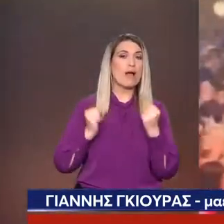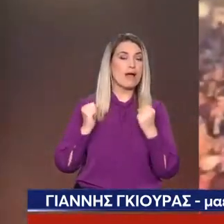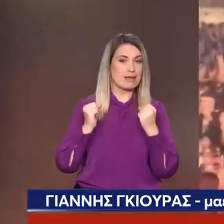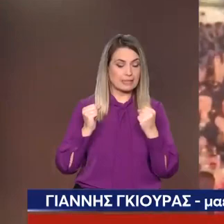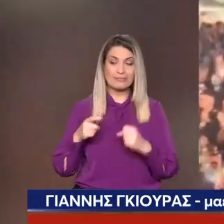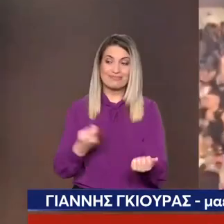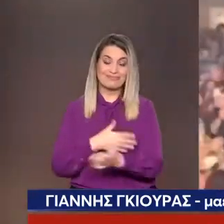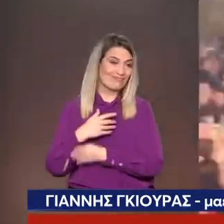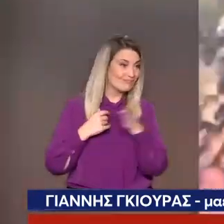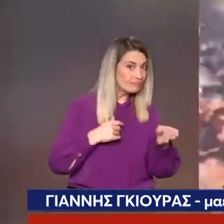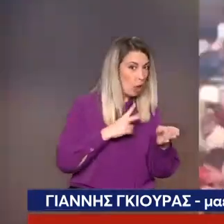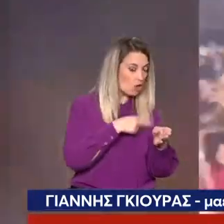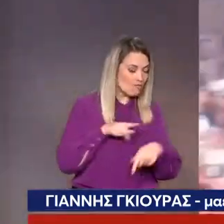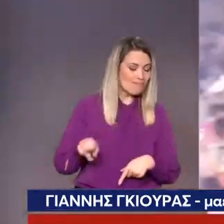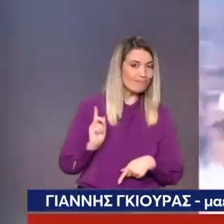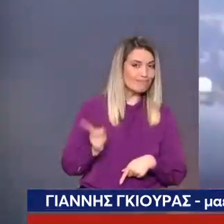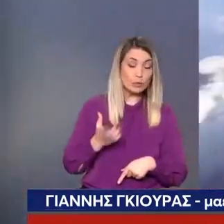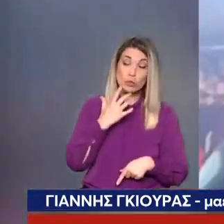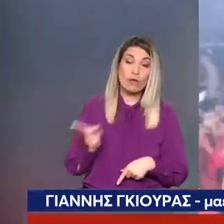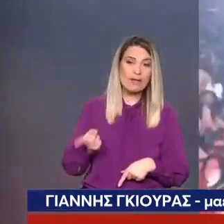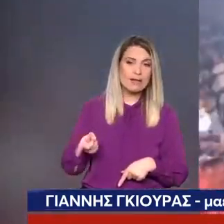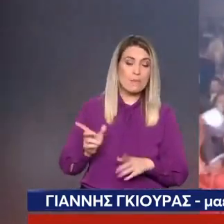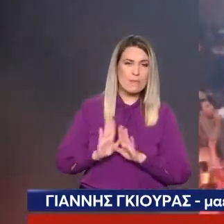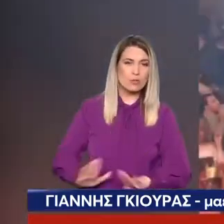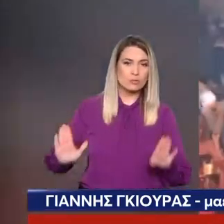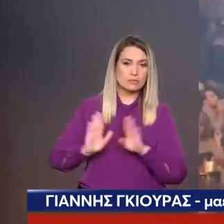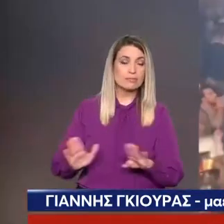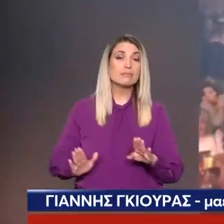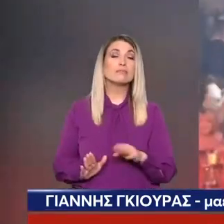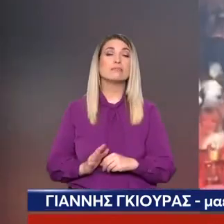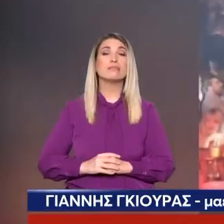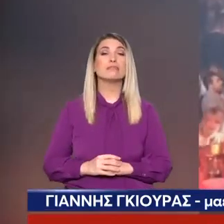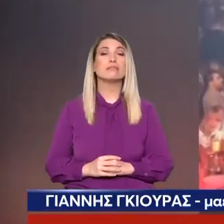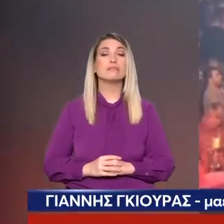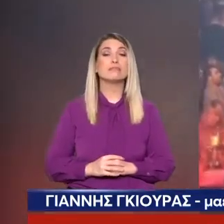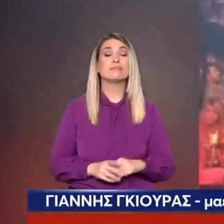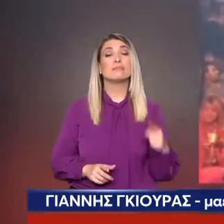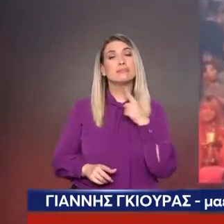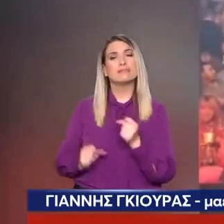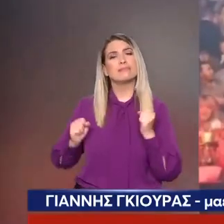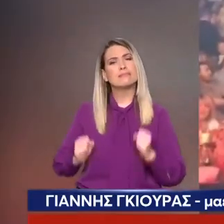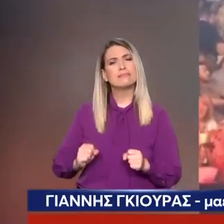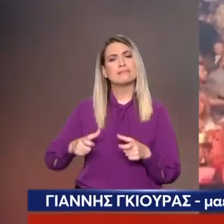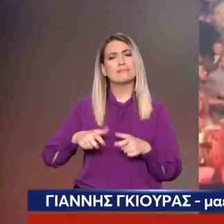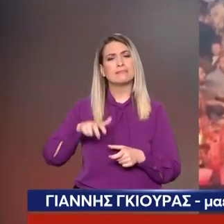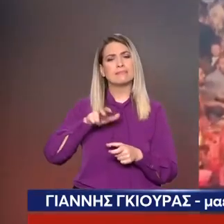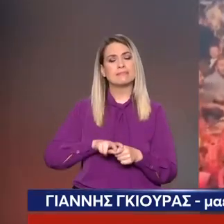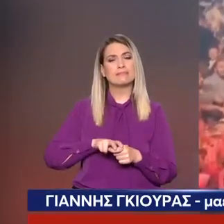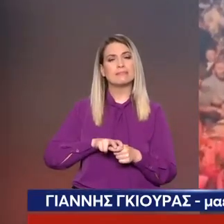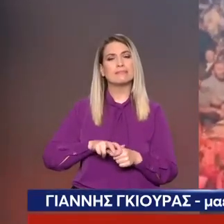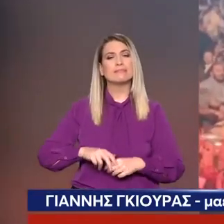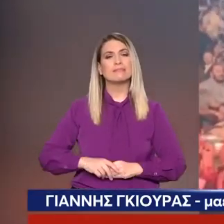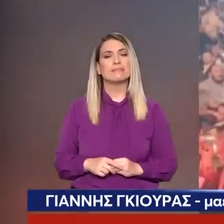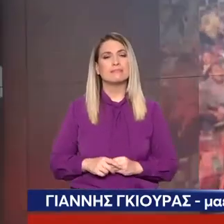καταλάβει ότι μάλλον κάτι σοβαρό συμβαίνει. Του έχουν πει ότι πρέπει να ξεκουραστείς αμέσως και να κάνεις ένα βαθύ κύκλο εξετάσεων για να φανεί τι